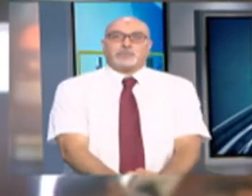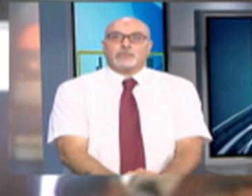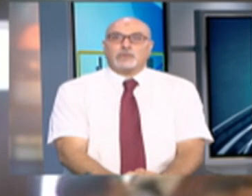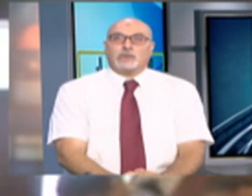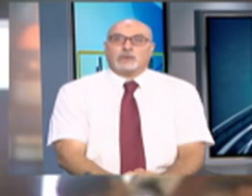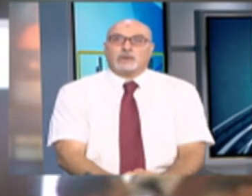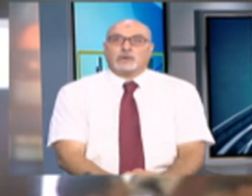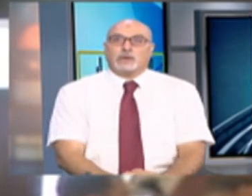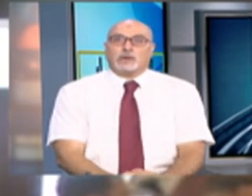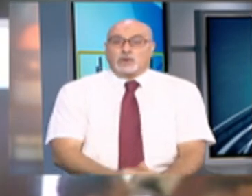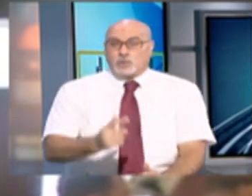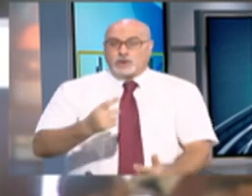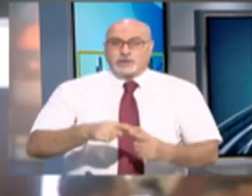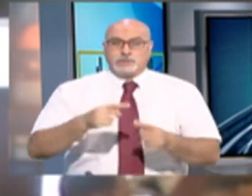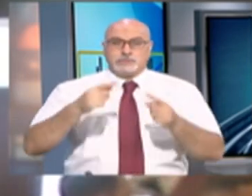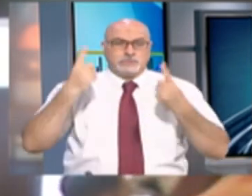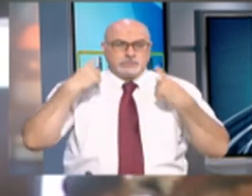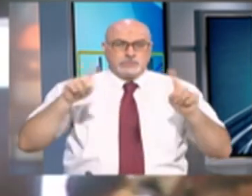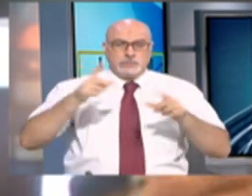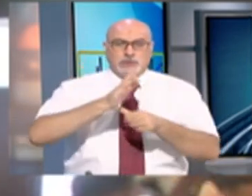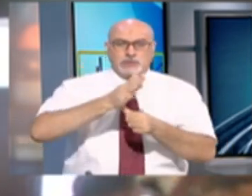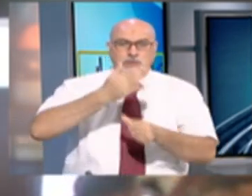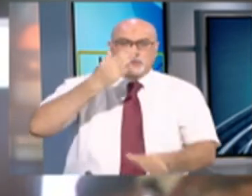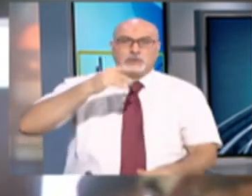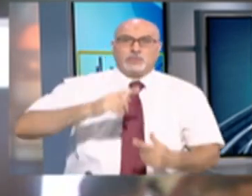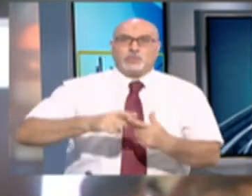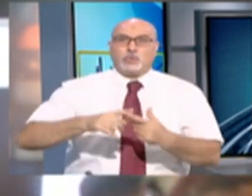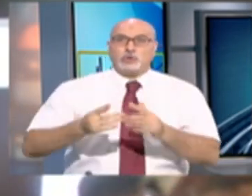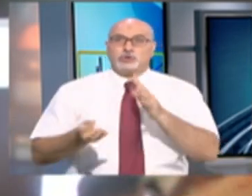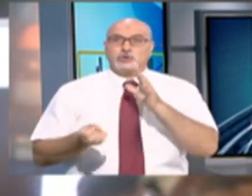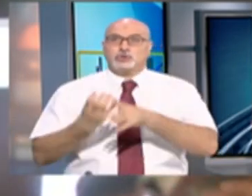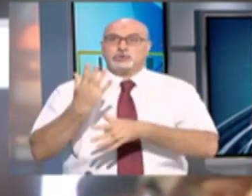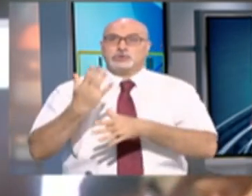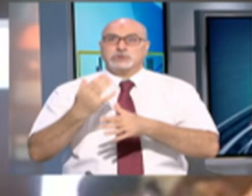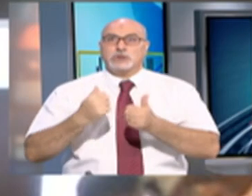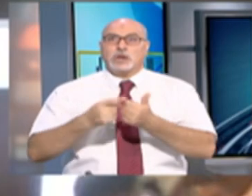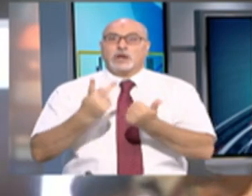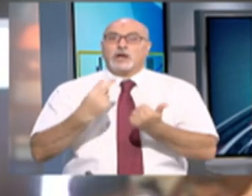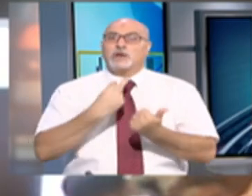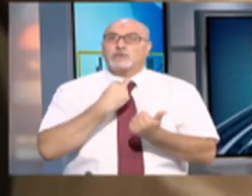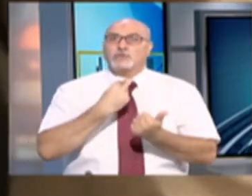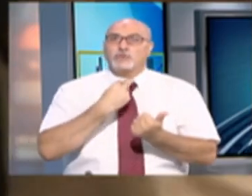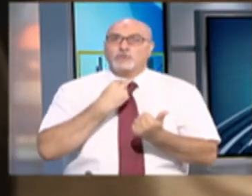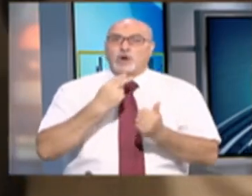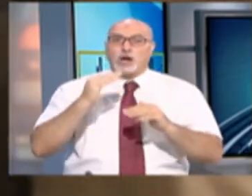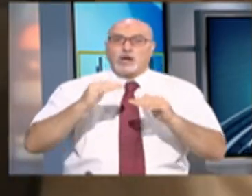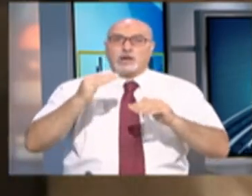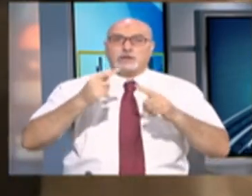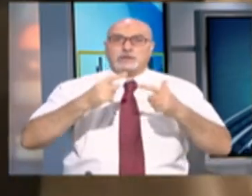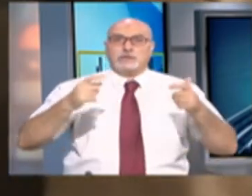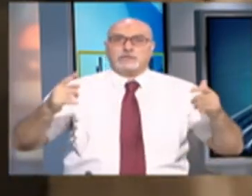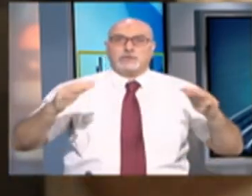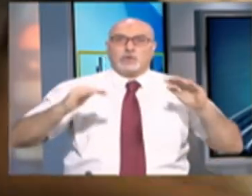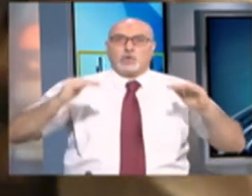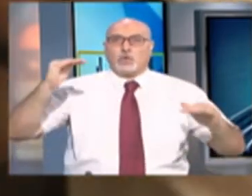الجزائريين كثير، هو نشيد قسما، واللي تعرفين سبق لي وين درت له توزيعات بالكورال وتوزيعات بالأوركسترا الوتريات، هذا توزيع